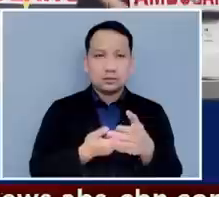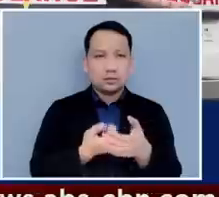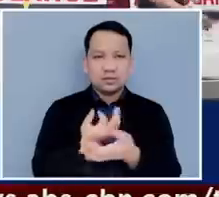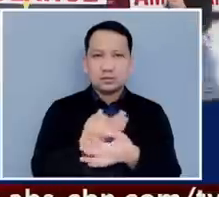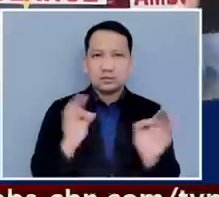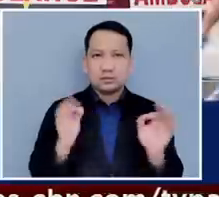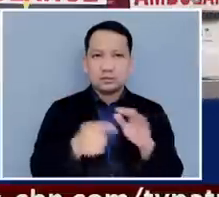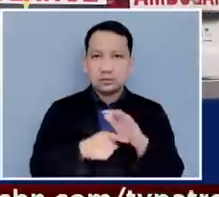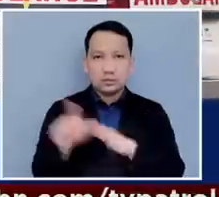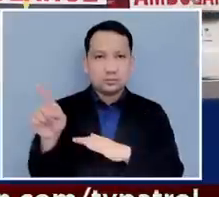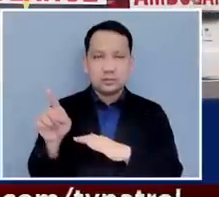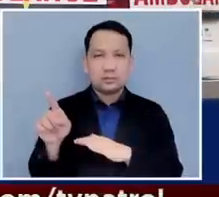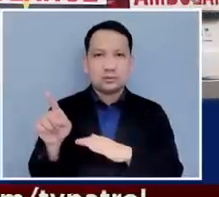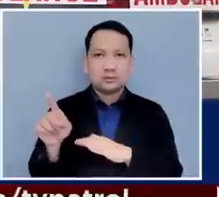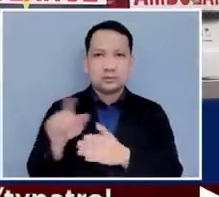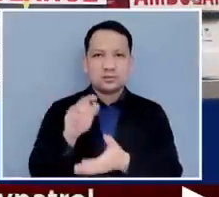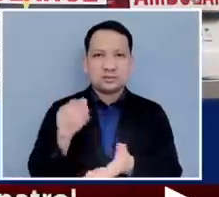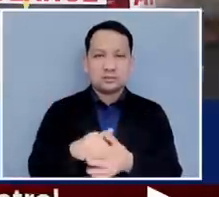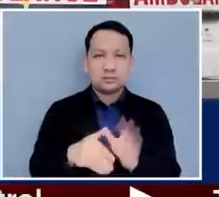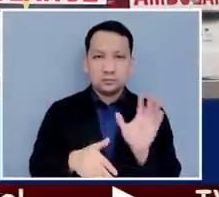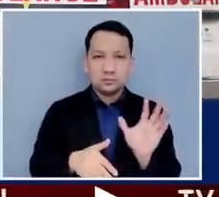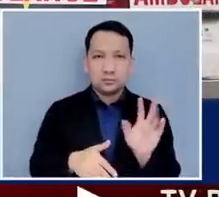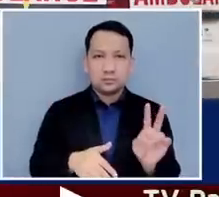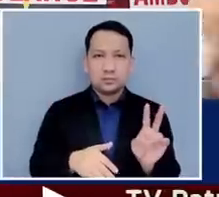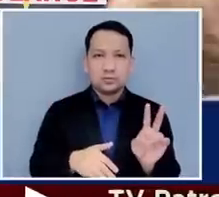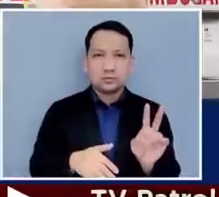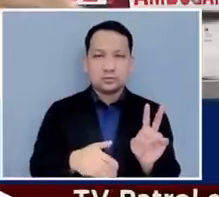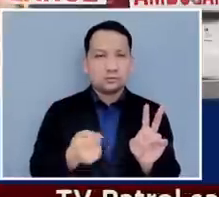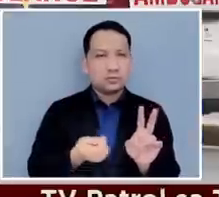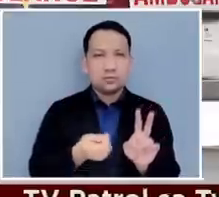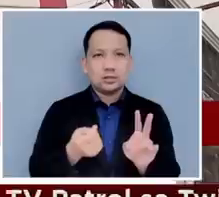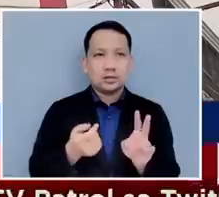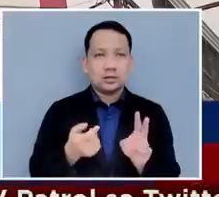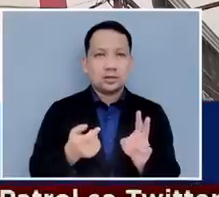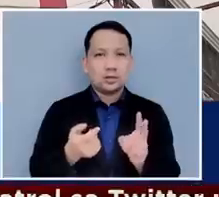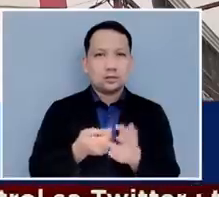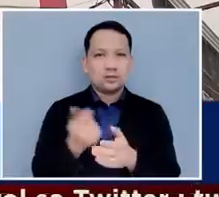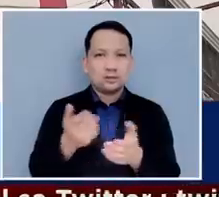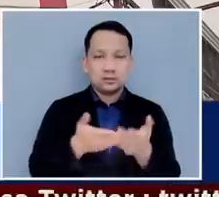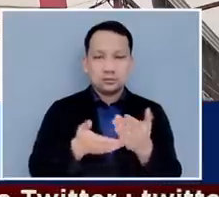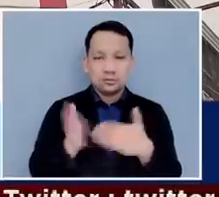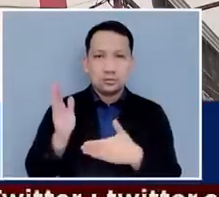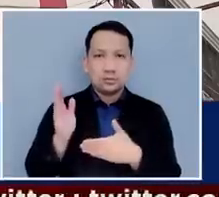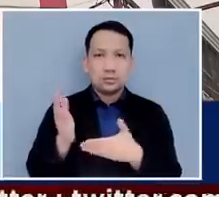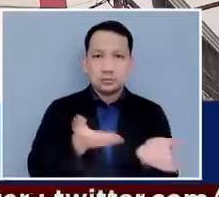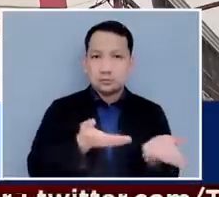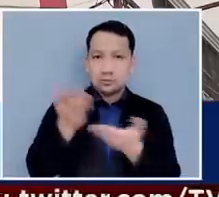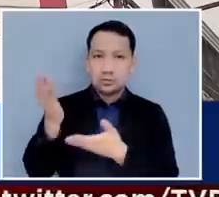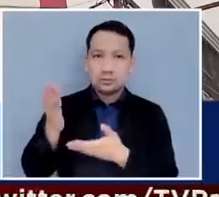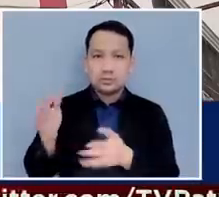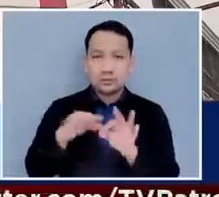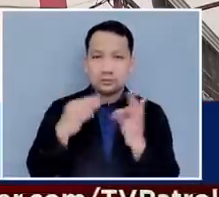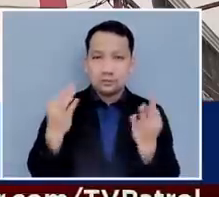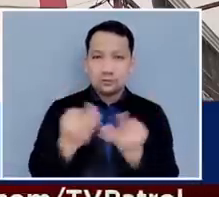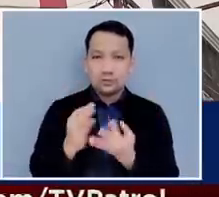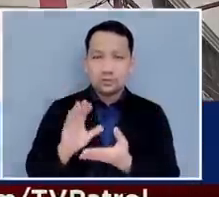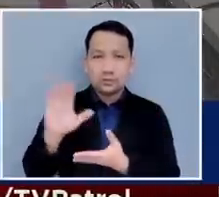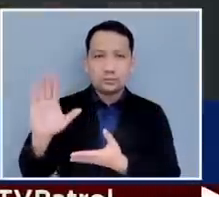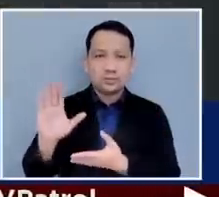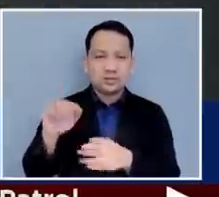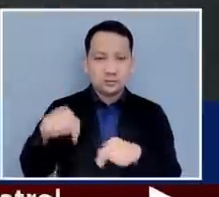shelter at ang natirang 52 na discharged noong December 2021 at hinatid sa kaanak ng mga empleyado na nasa